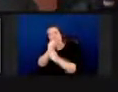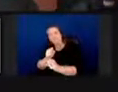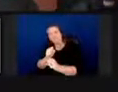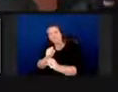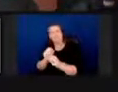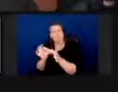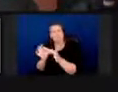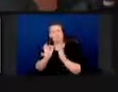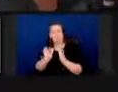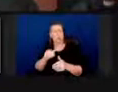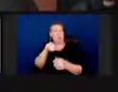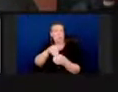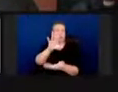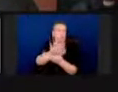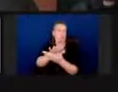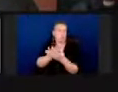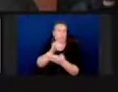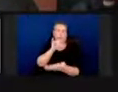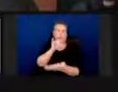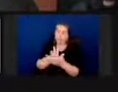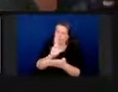wa program za